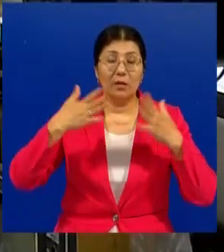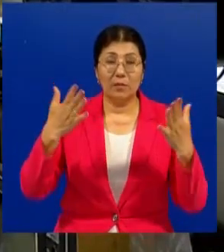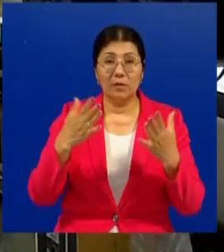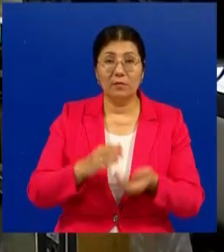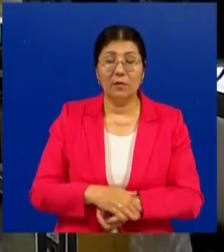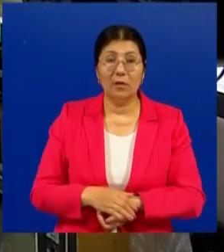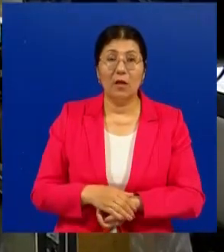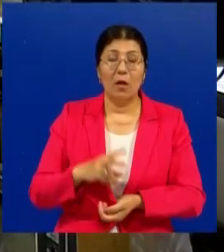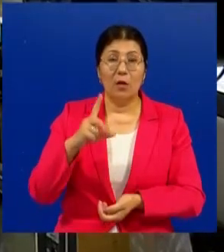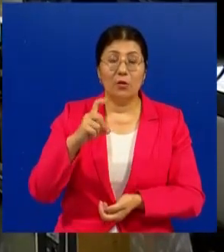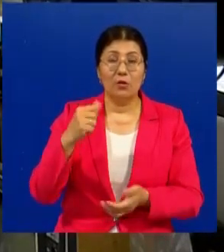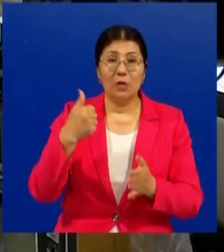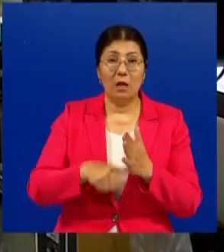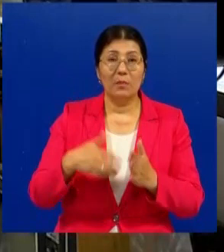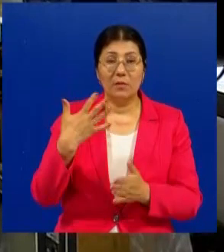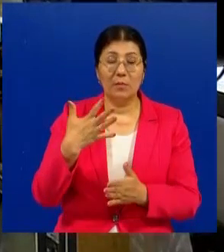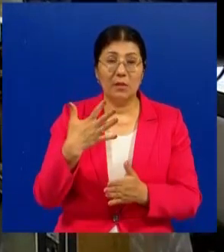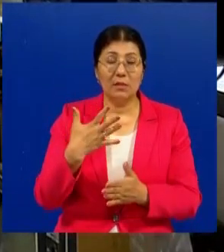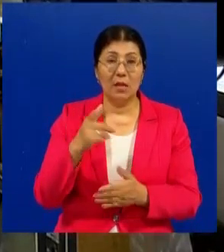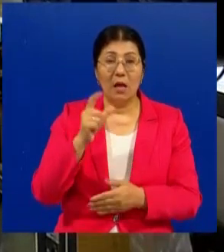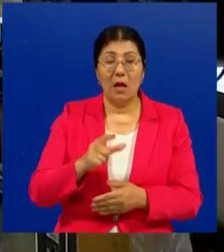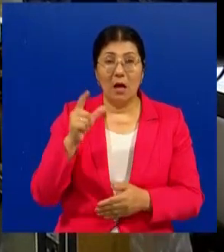қой 165 кісі, сондықтан